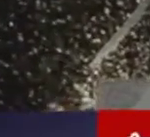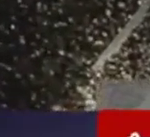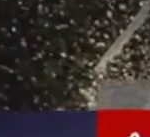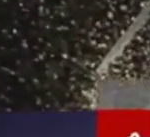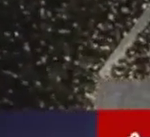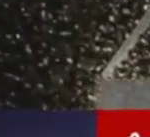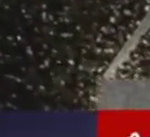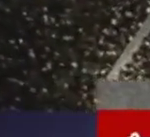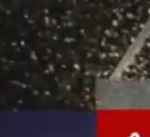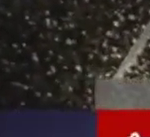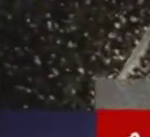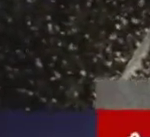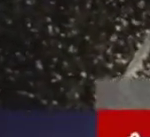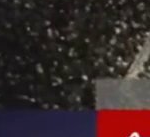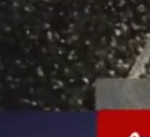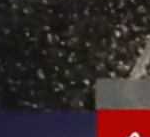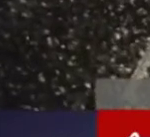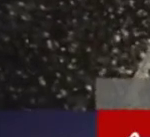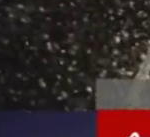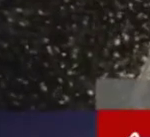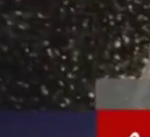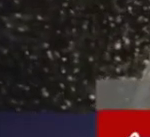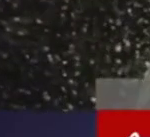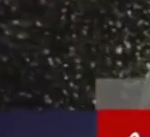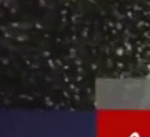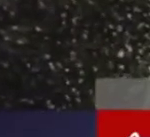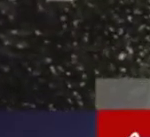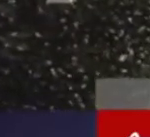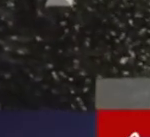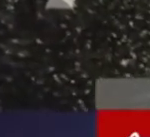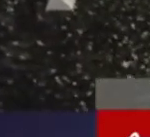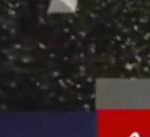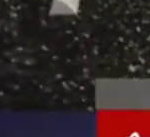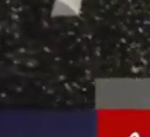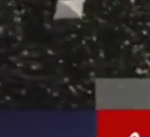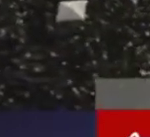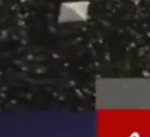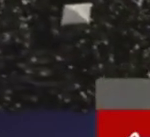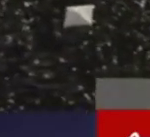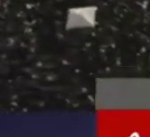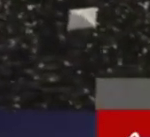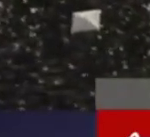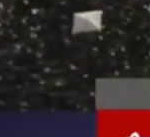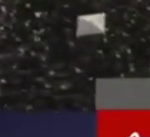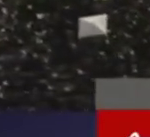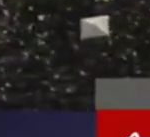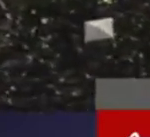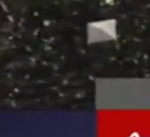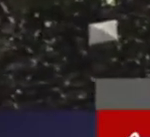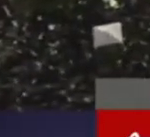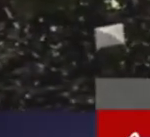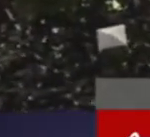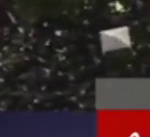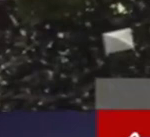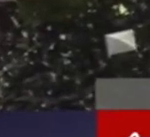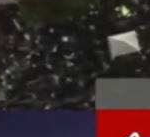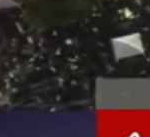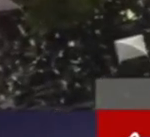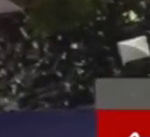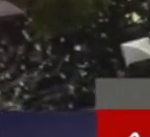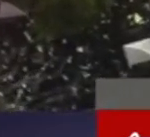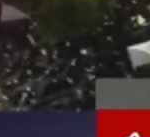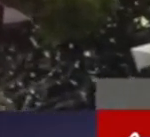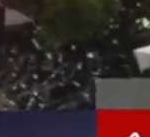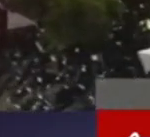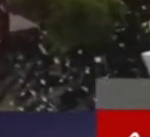اللحظات كثيرون يقفون وقفات من اجل مختطفين وانا احيم نحن نقوم بكل العمليات